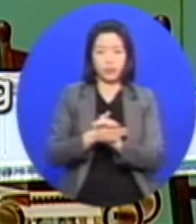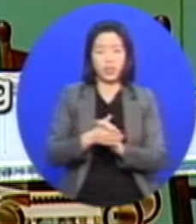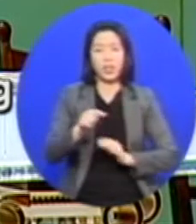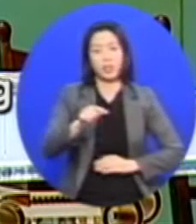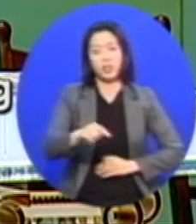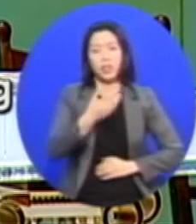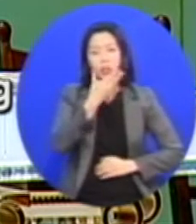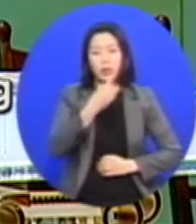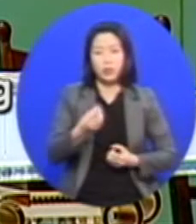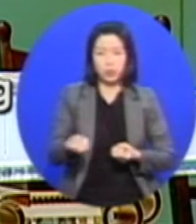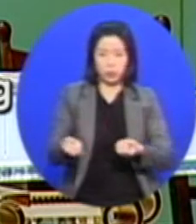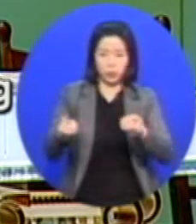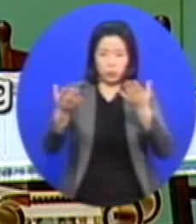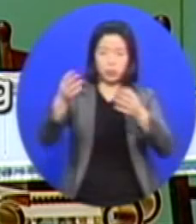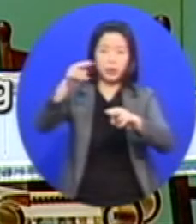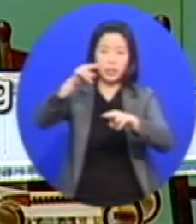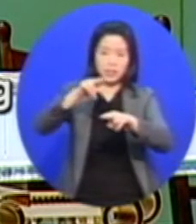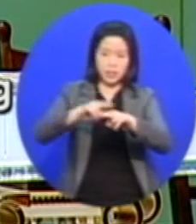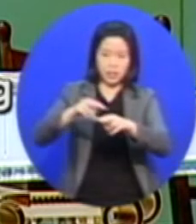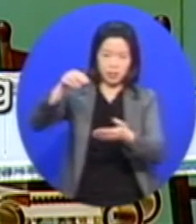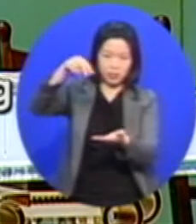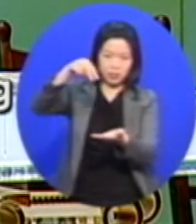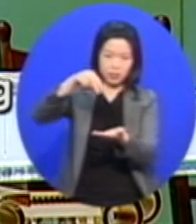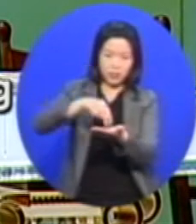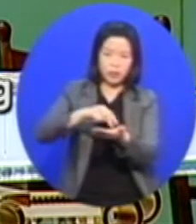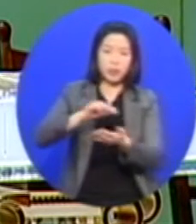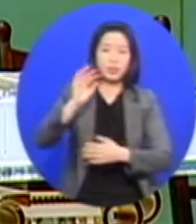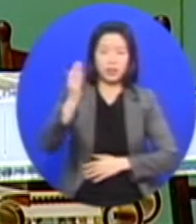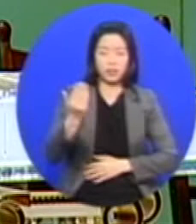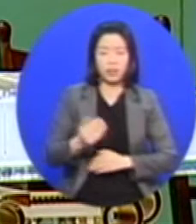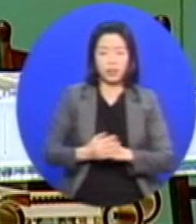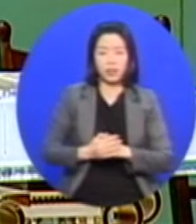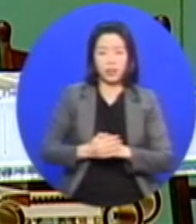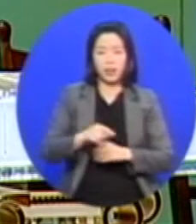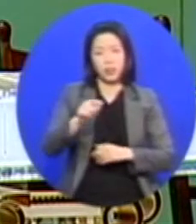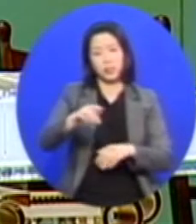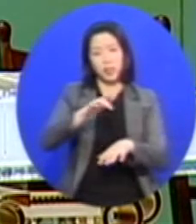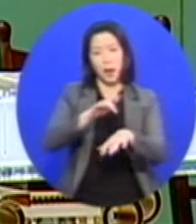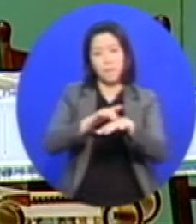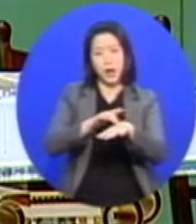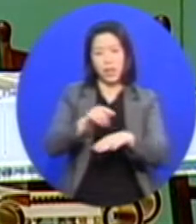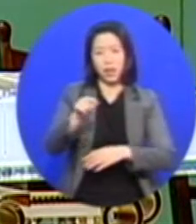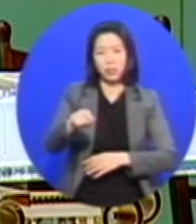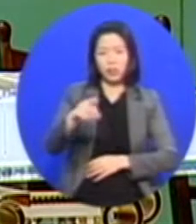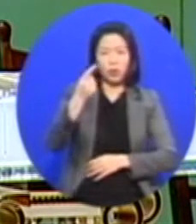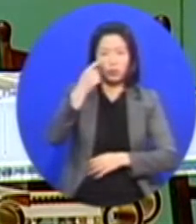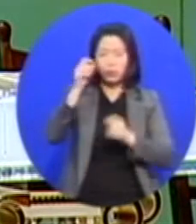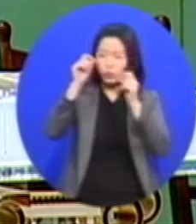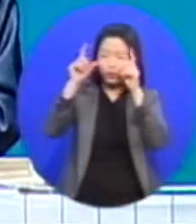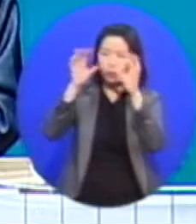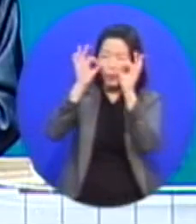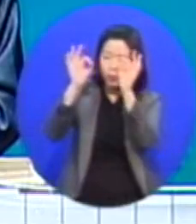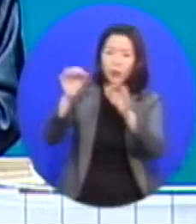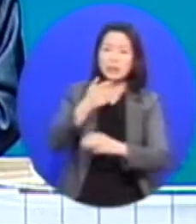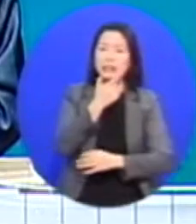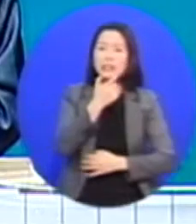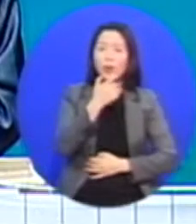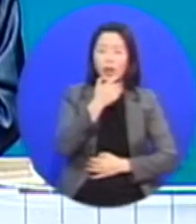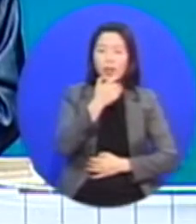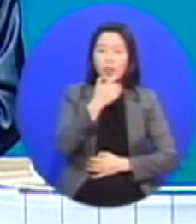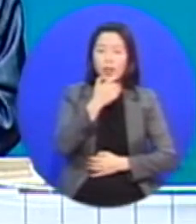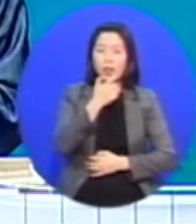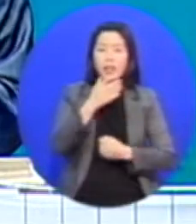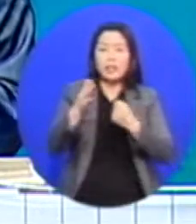그게 축복의 자리에 서있는 겁니다 근데 마귀가 그걸 도무지 눈 뜨고 보고 지금 못해요